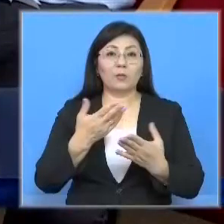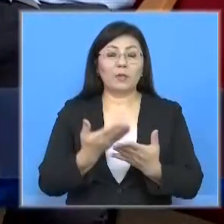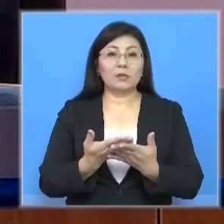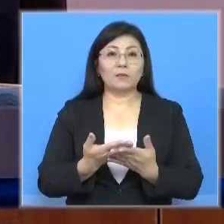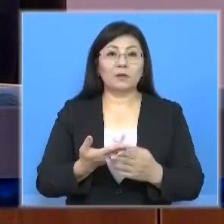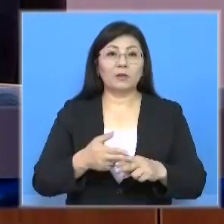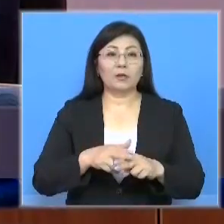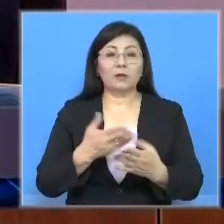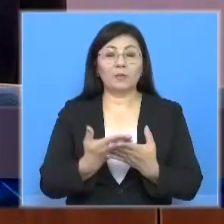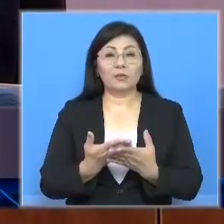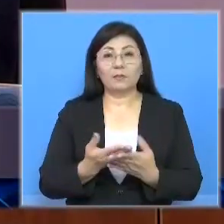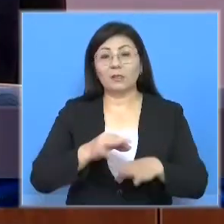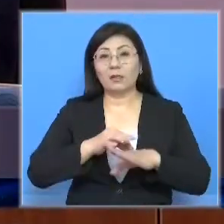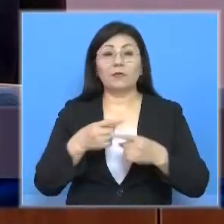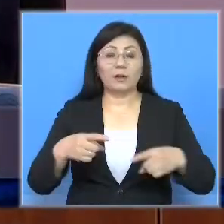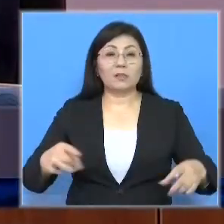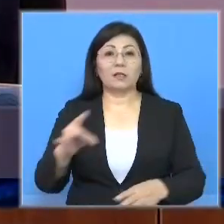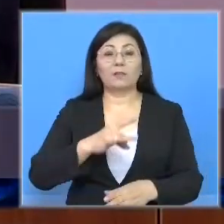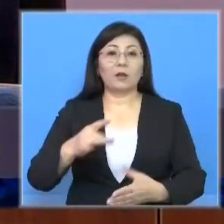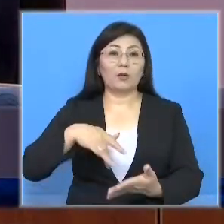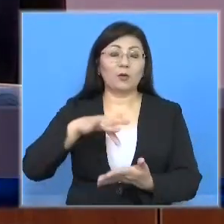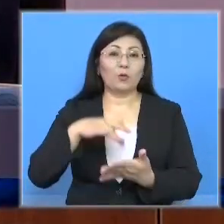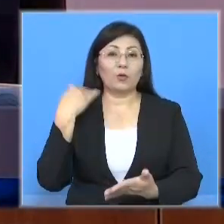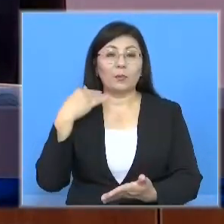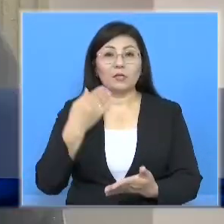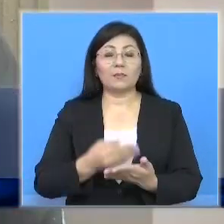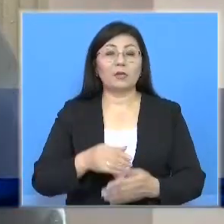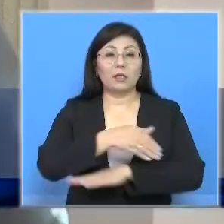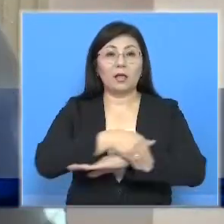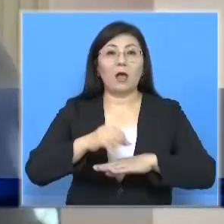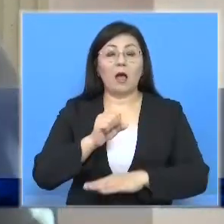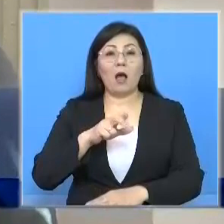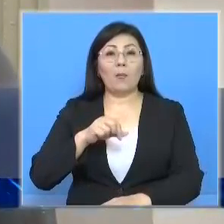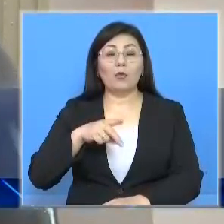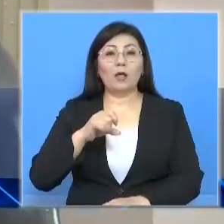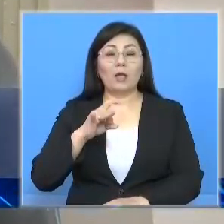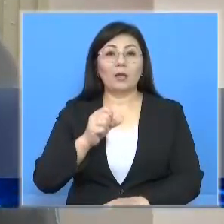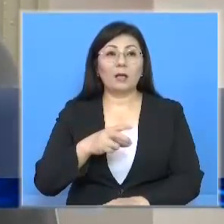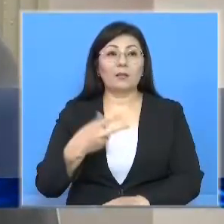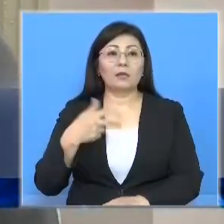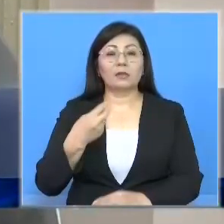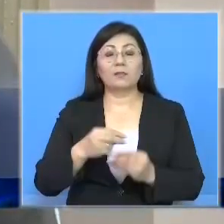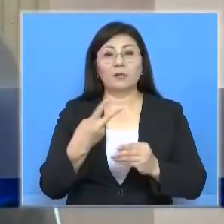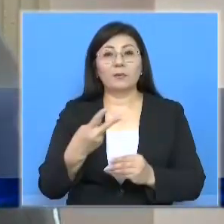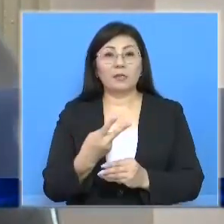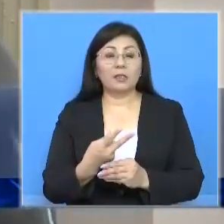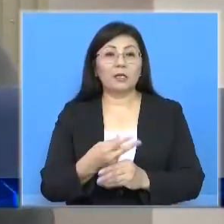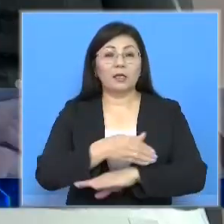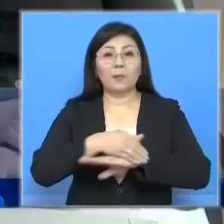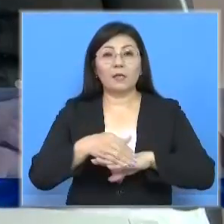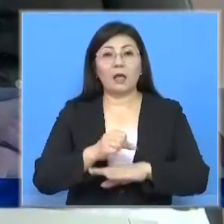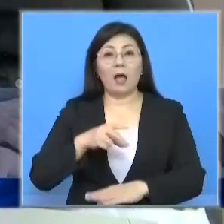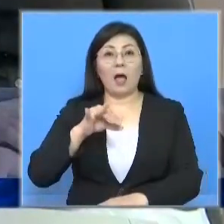капитальный ремонт тепловых сетей в разных районах города, в частности по проспектам Абылхайр-хана, 312-й стрелковой дивизии,